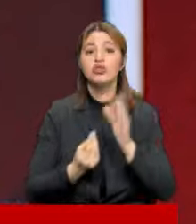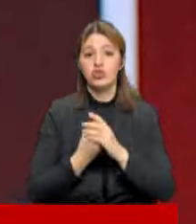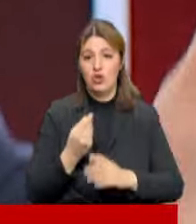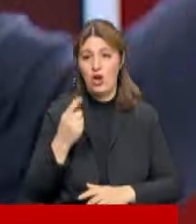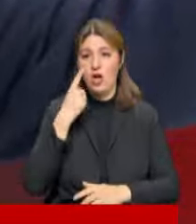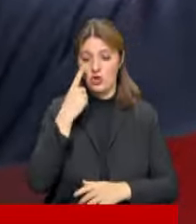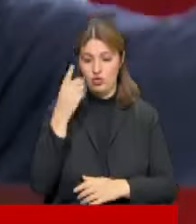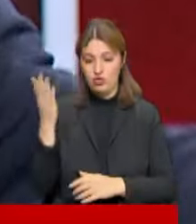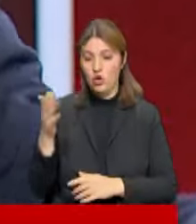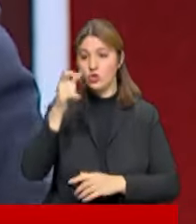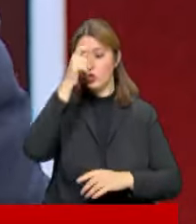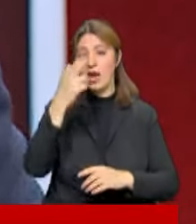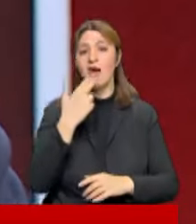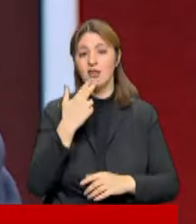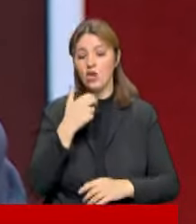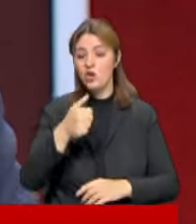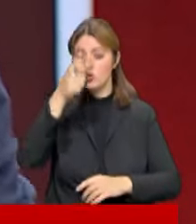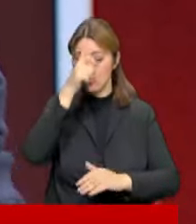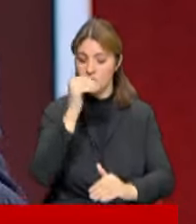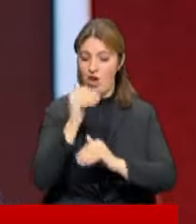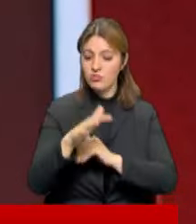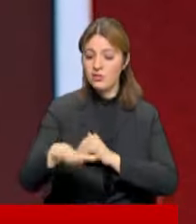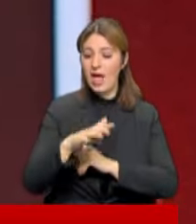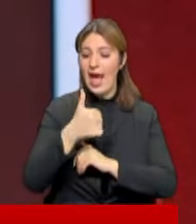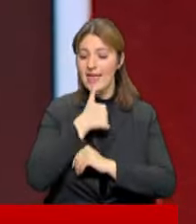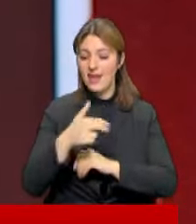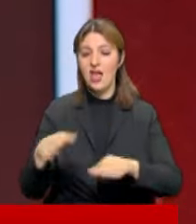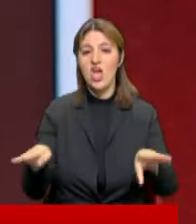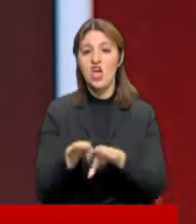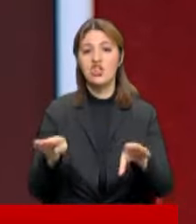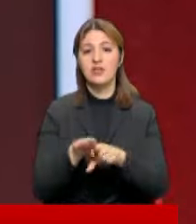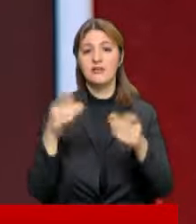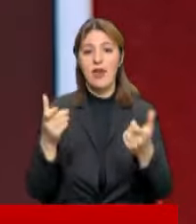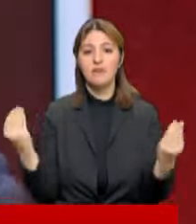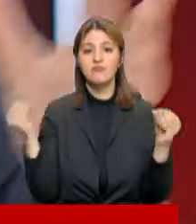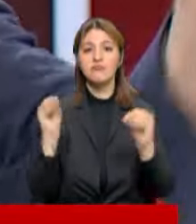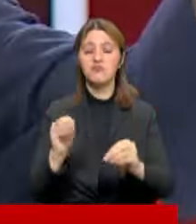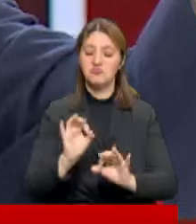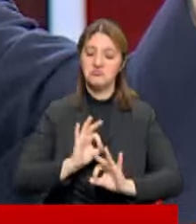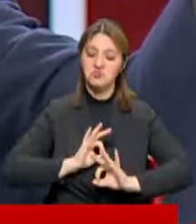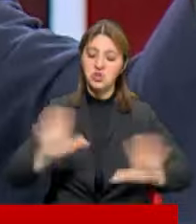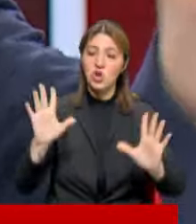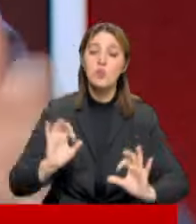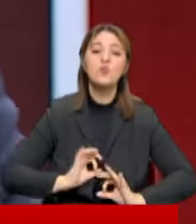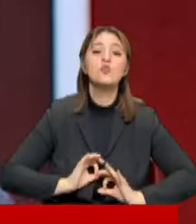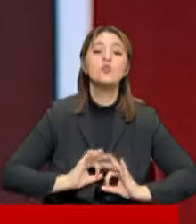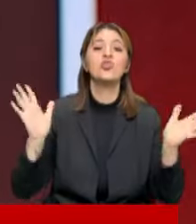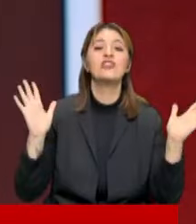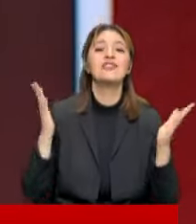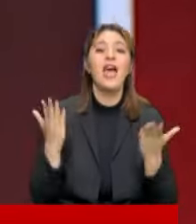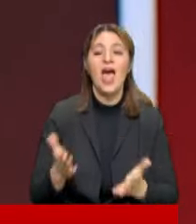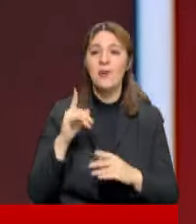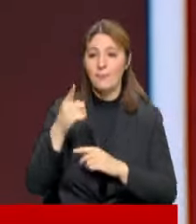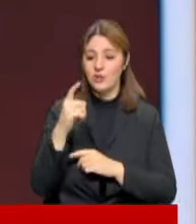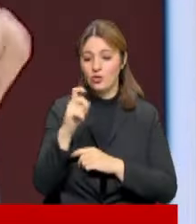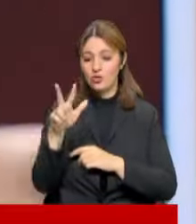Paşa Türk kadınını Türk toplumunda erkekle eşit bir konuma getiriyor muhteşem bir mucizedir bu ve